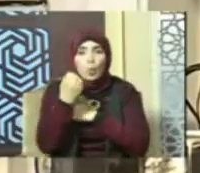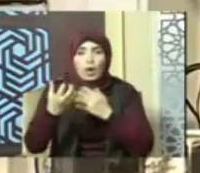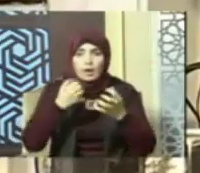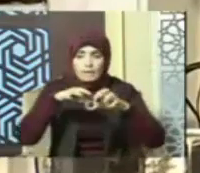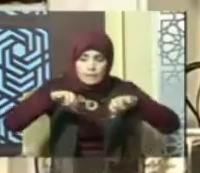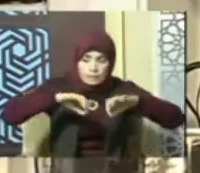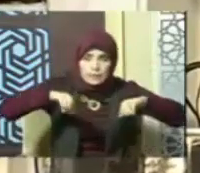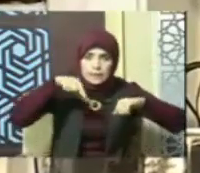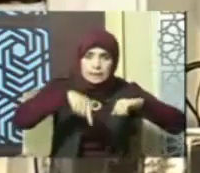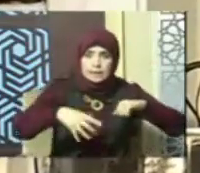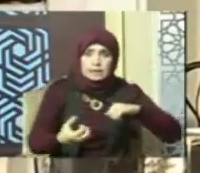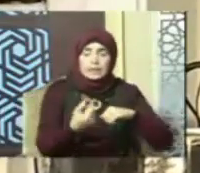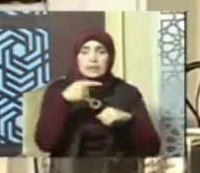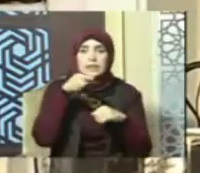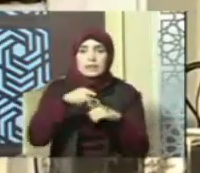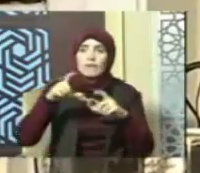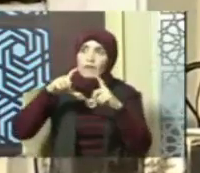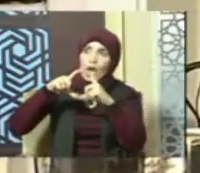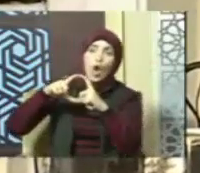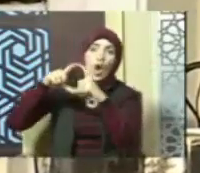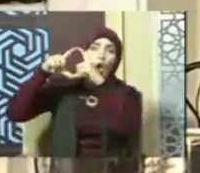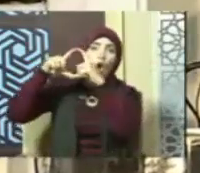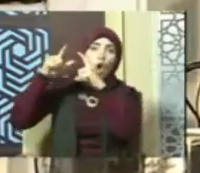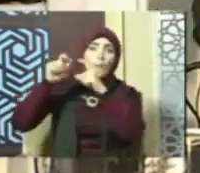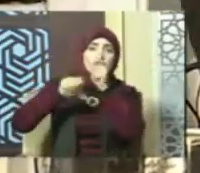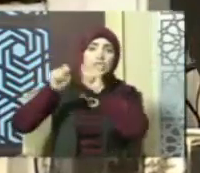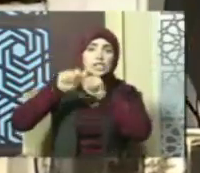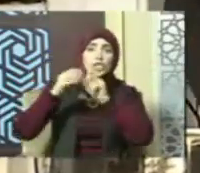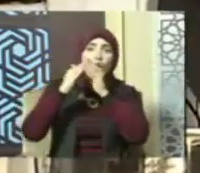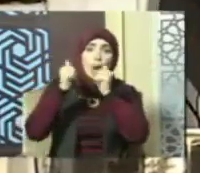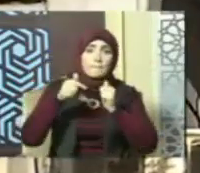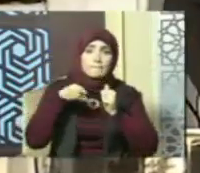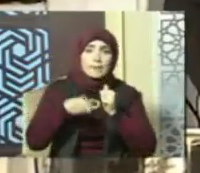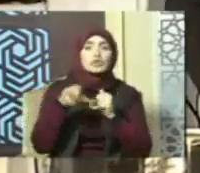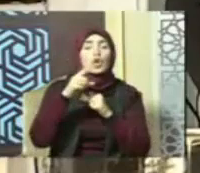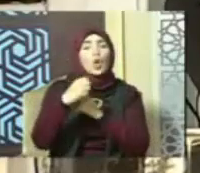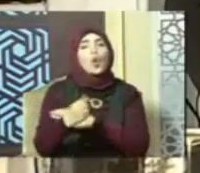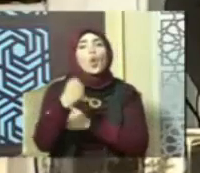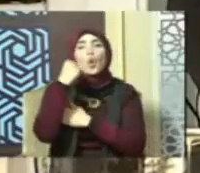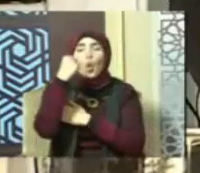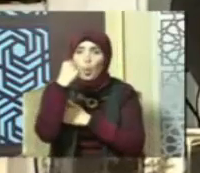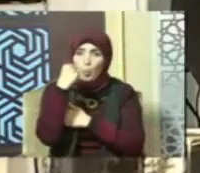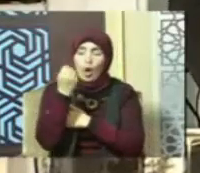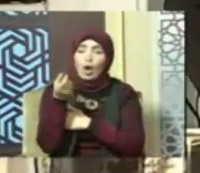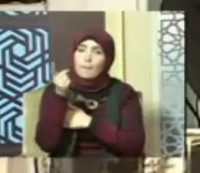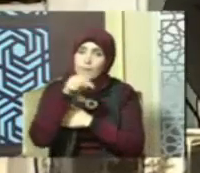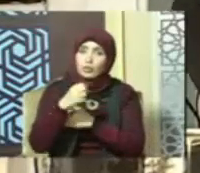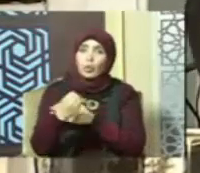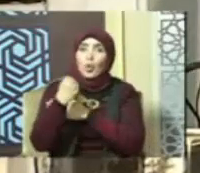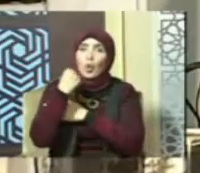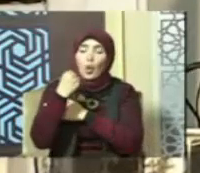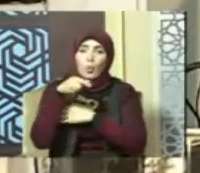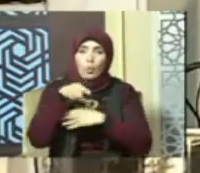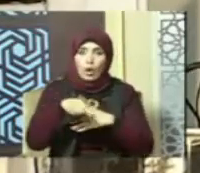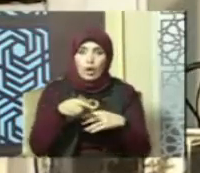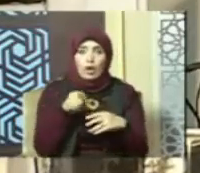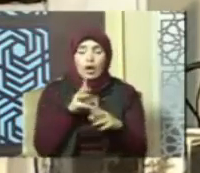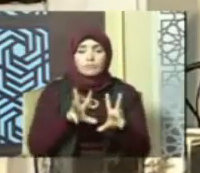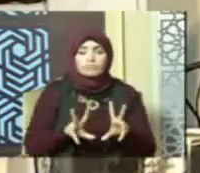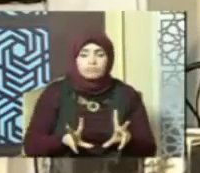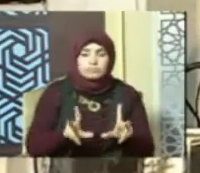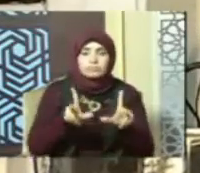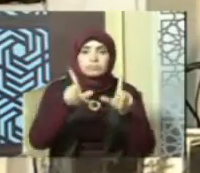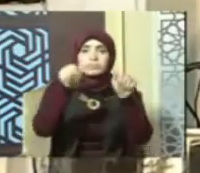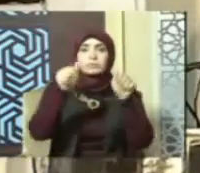واحد القمر الصناعي المصري قوة، إطلاق الأقمار الصناعية قوة، وتعبيد